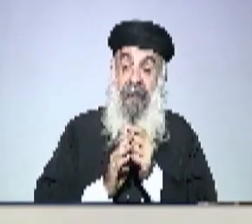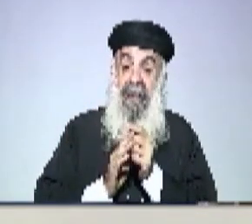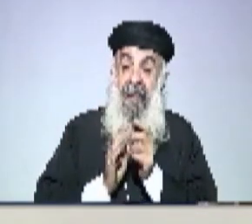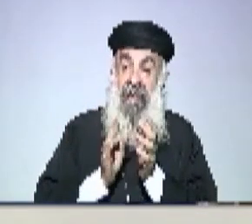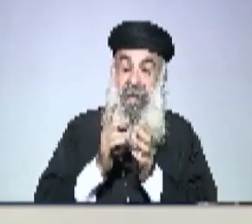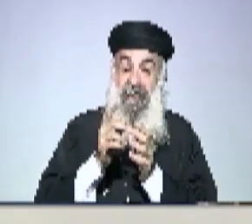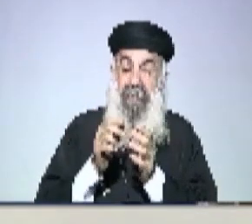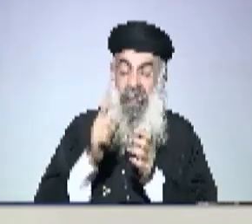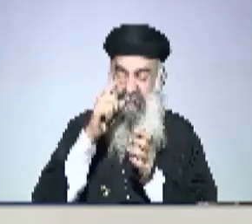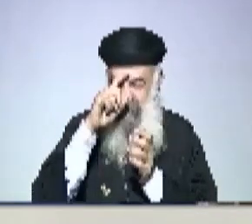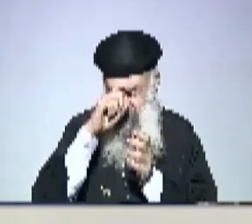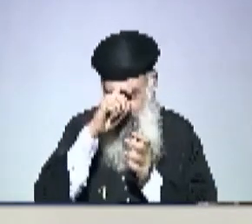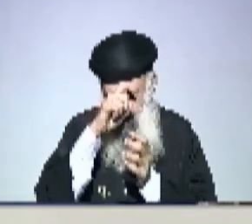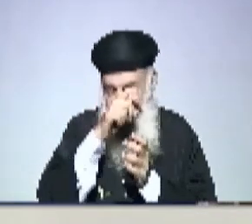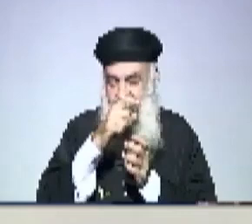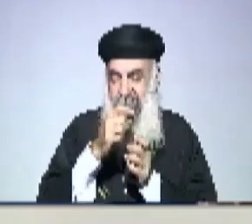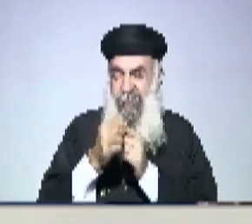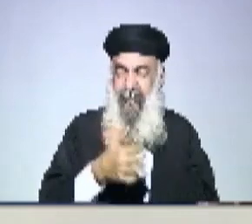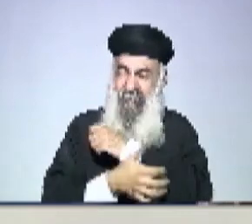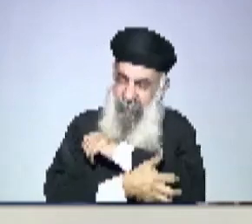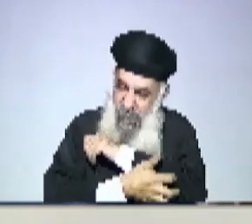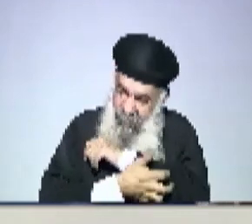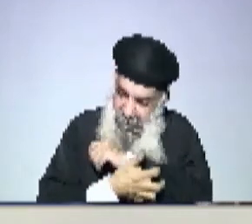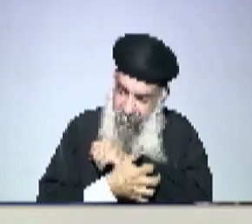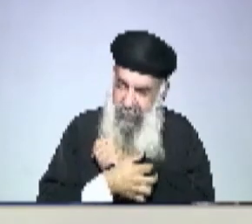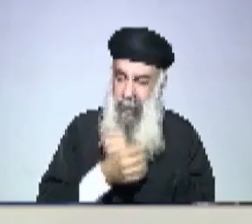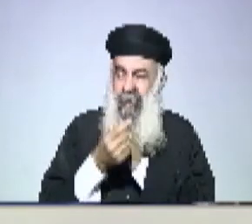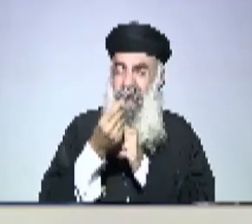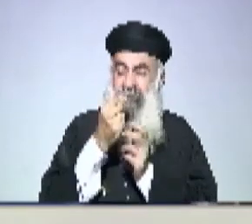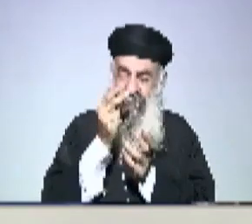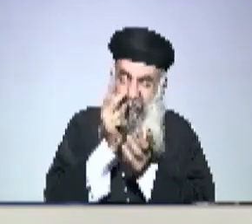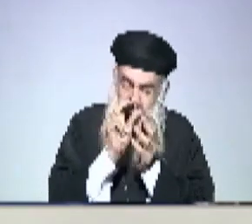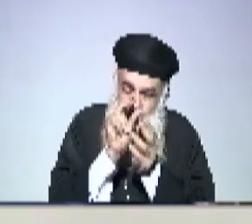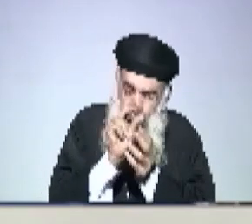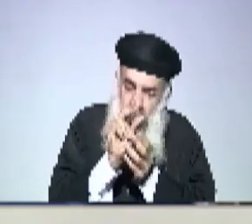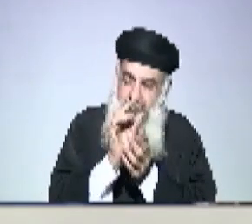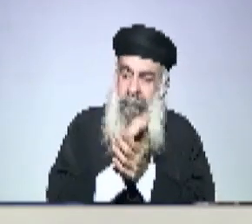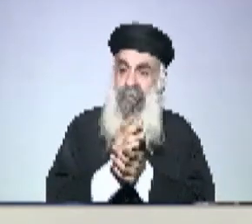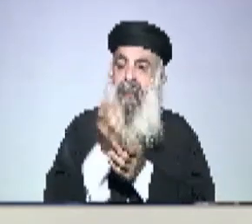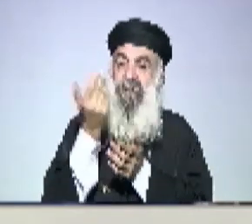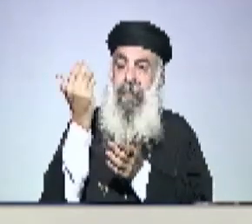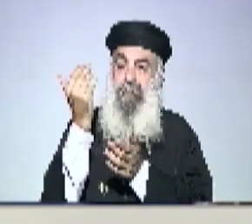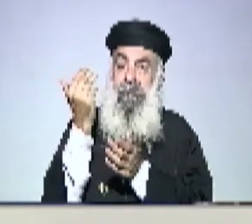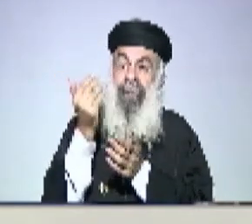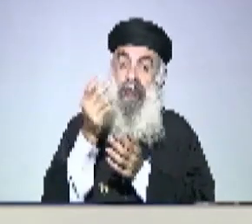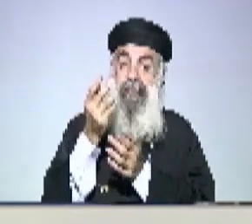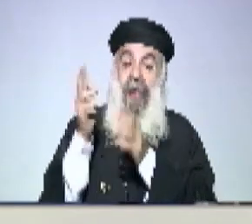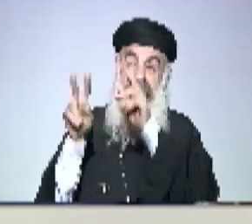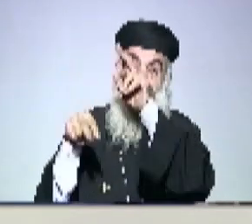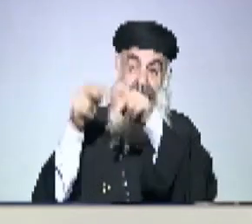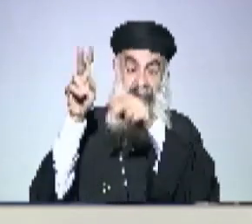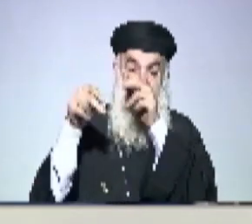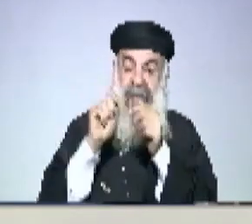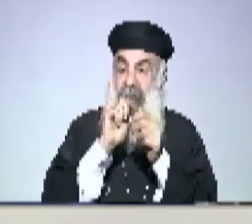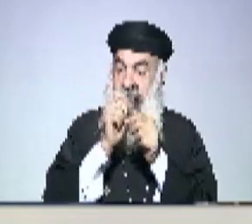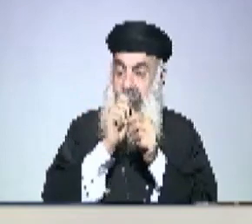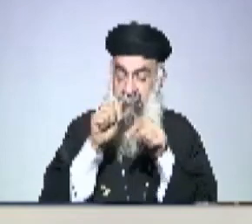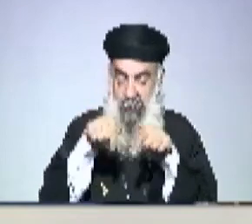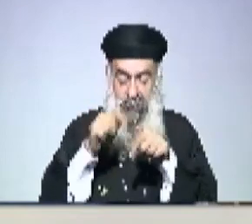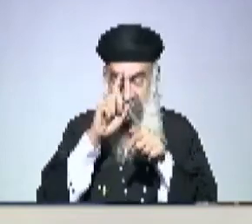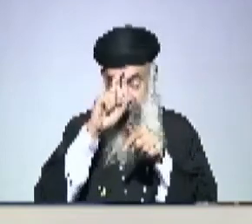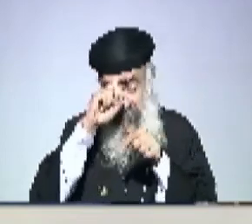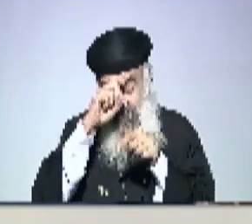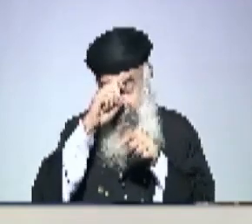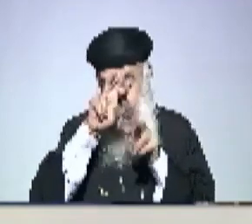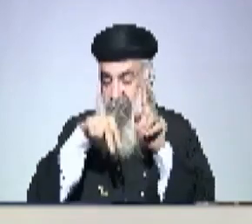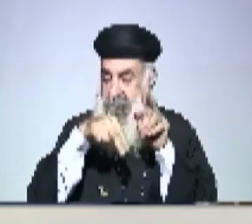بيث روا جدا الناس البسطاء الغلابه اللي هو كان في يوم من الايام ممكن يشتري لحمه دلوقتي مش ممكن